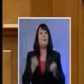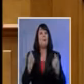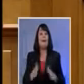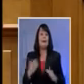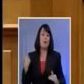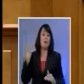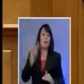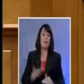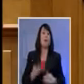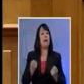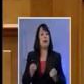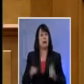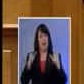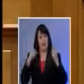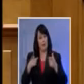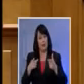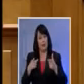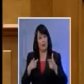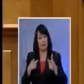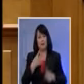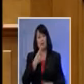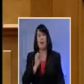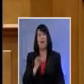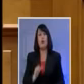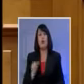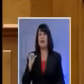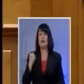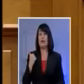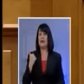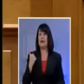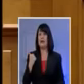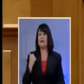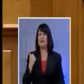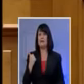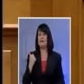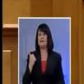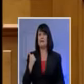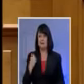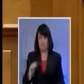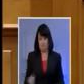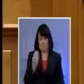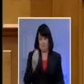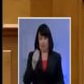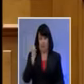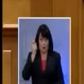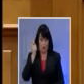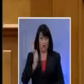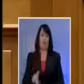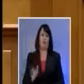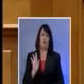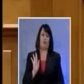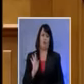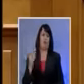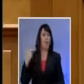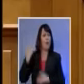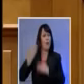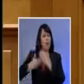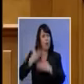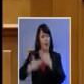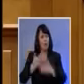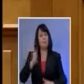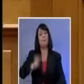σας. Γιατί δεν εμφανιστήκατε χθες στην πολιτική ζωή του τόπου. Ο καθένας σε αυτόν